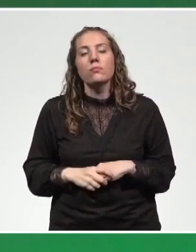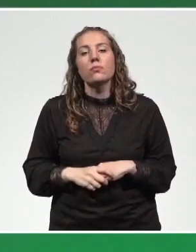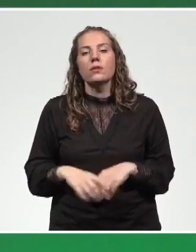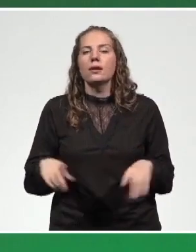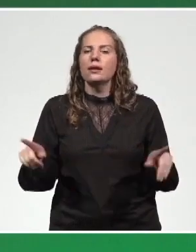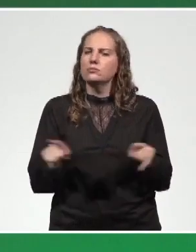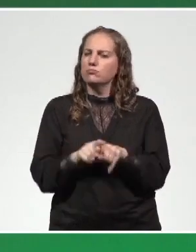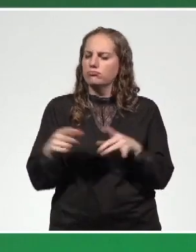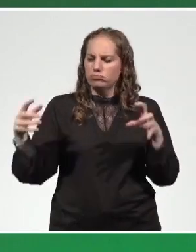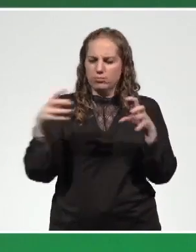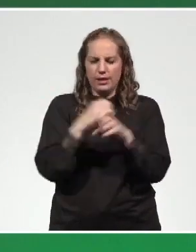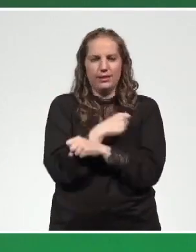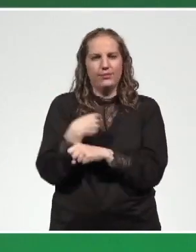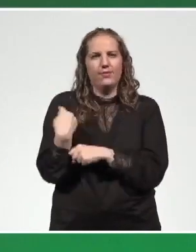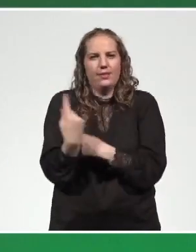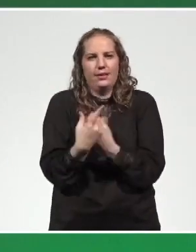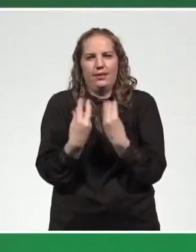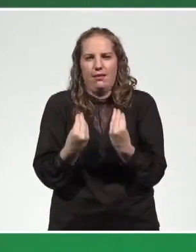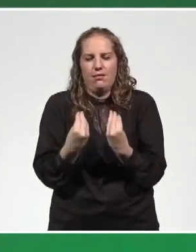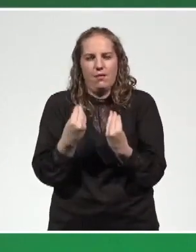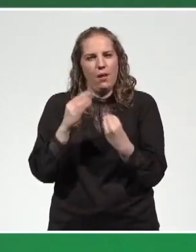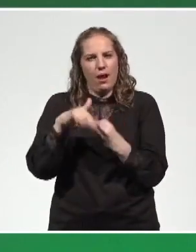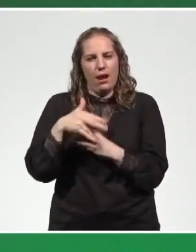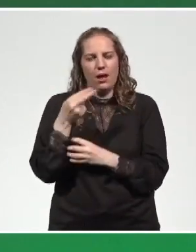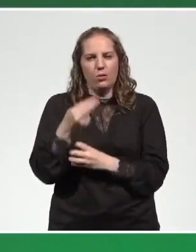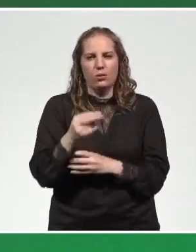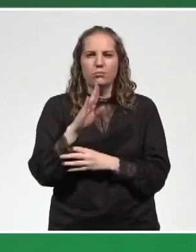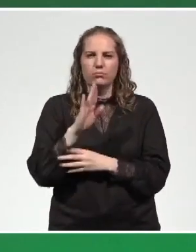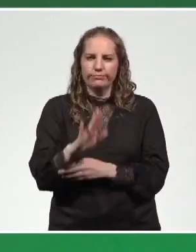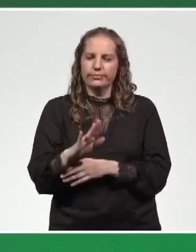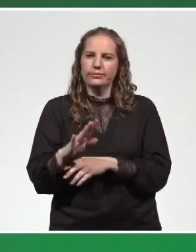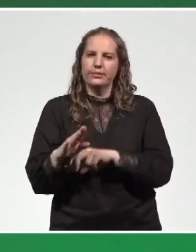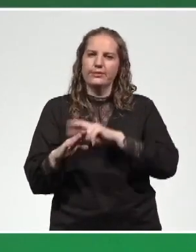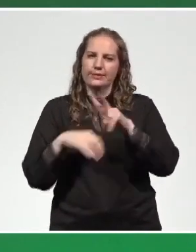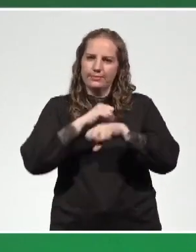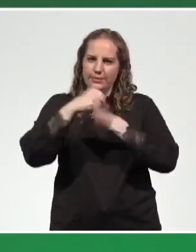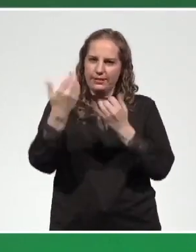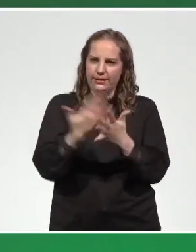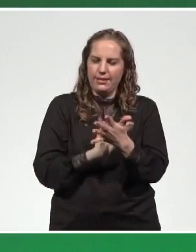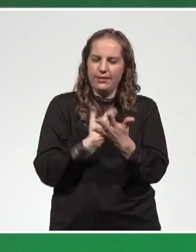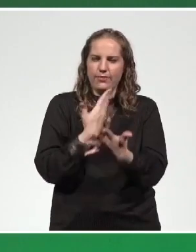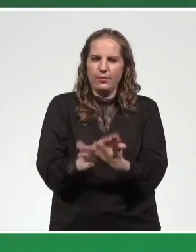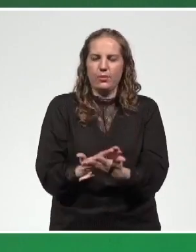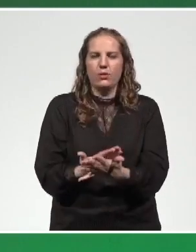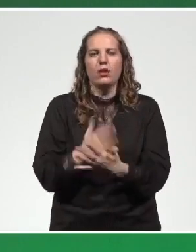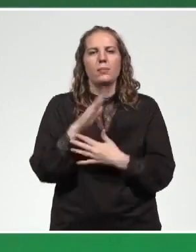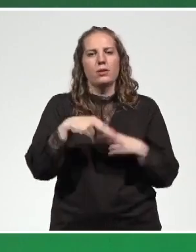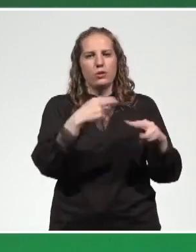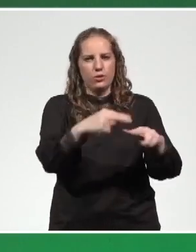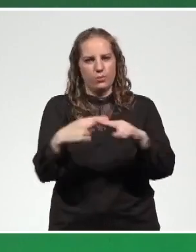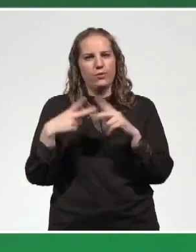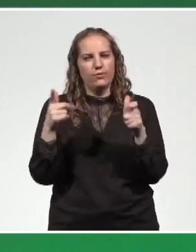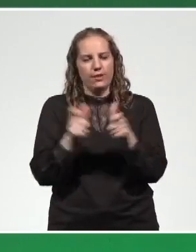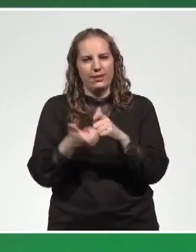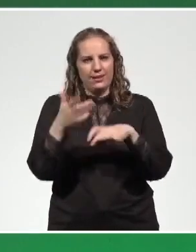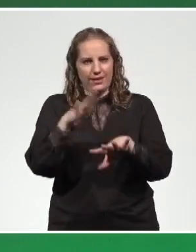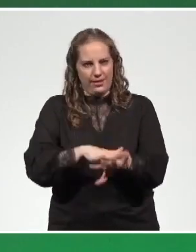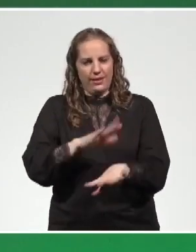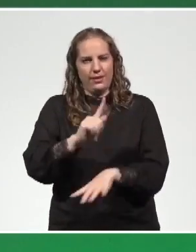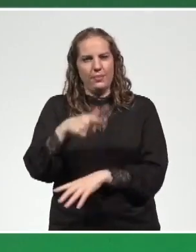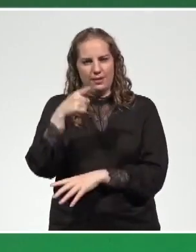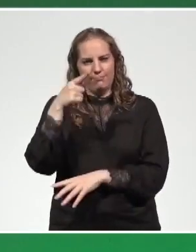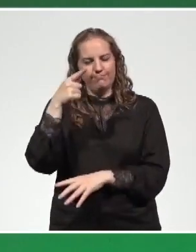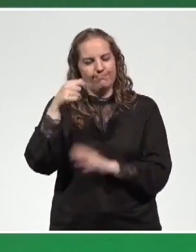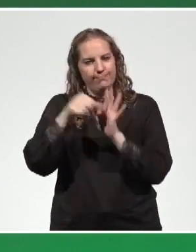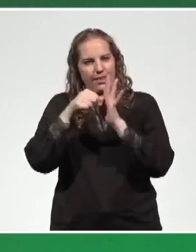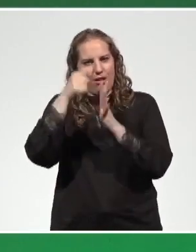við gerum og allt sem við leggjum áherslu á í Vinstri hreyfingunni grænu framboði er jöfnuður og félagslegt réttlæti lykil hugtak